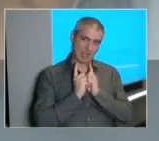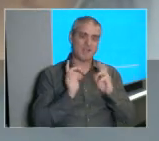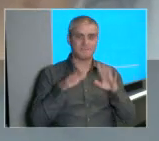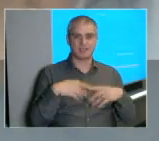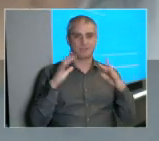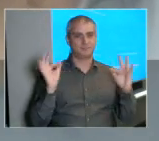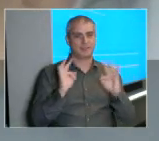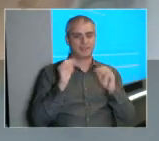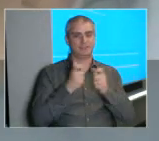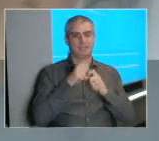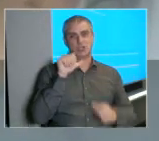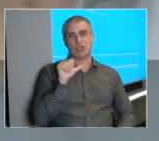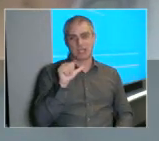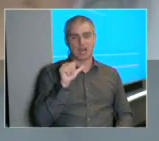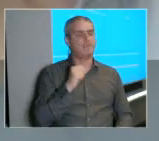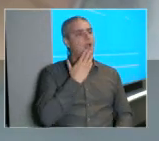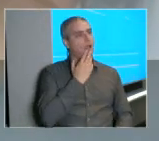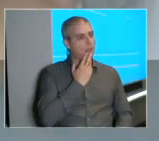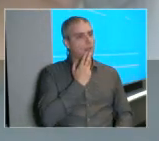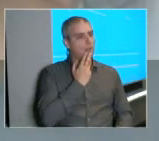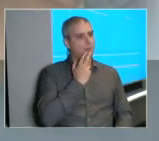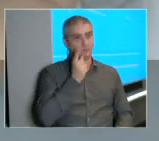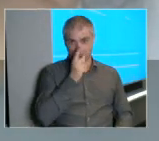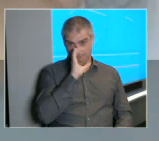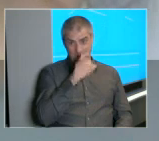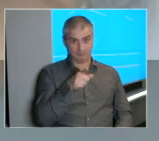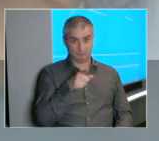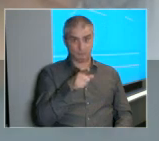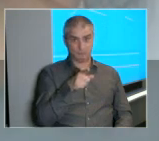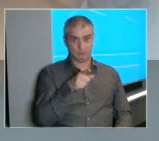ויש טקס לכיתות א'. שאתם תצפו בו.